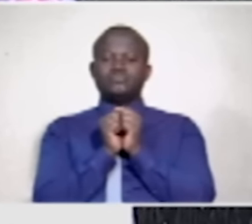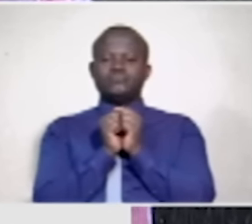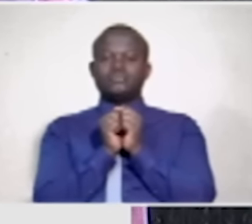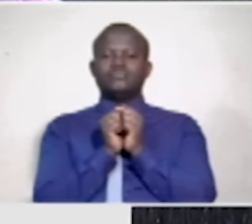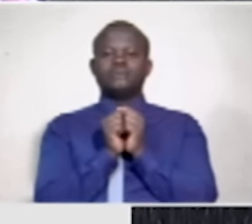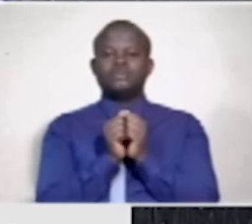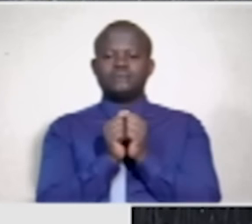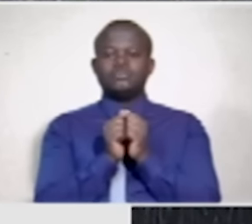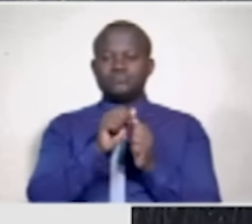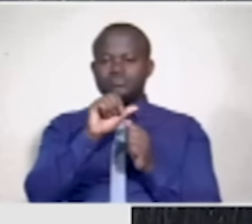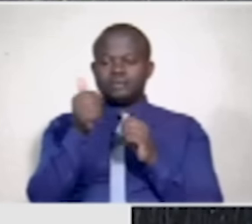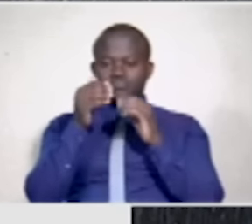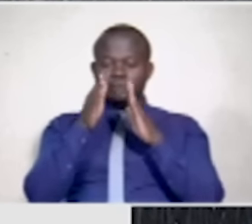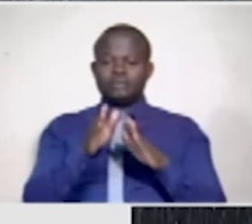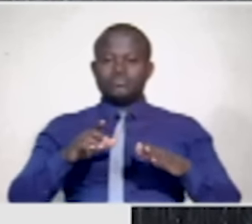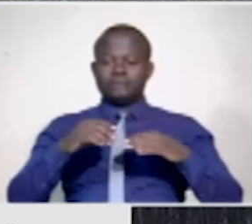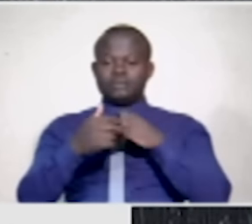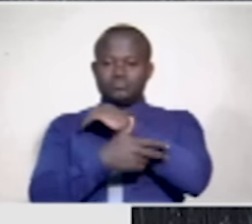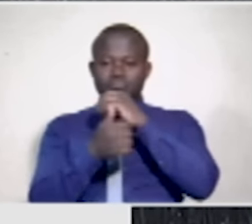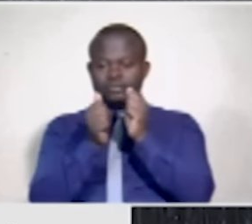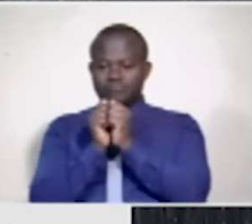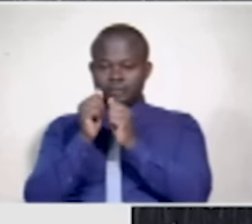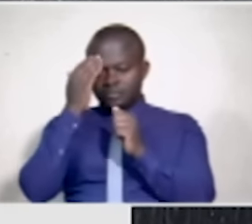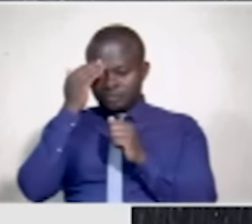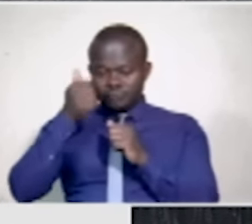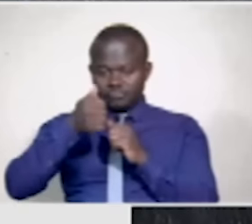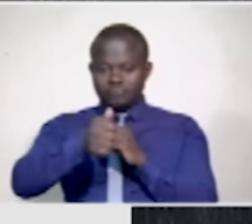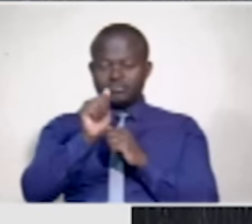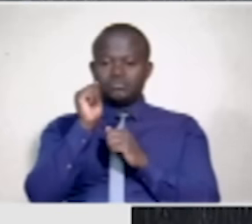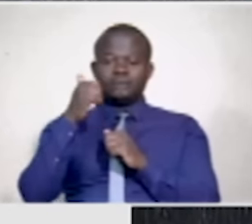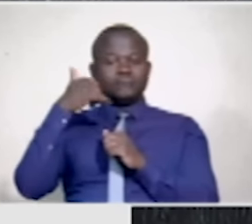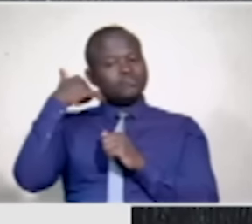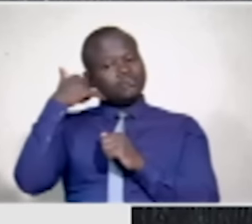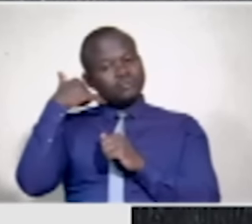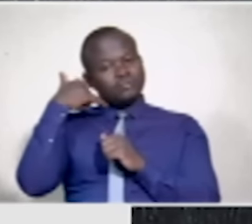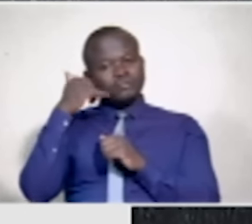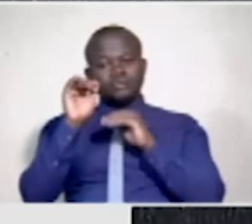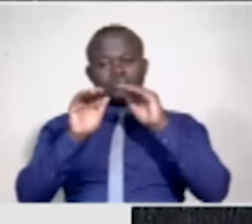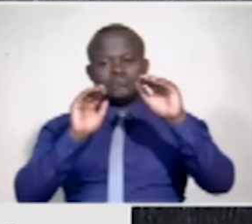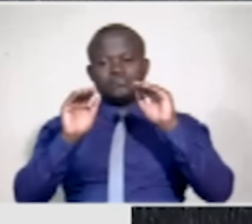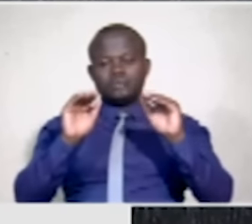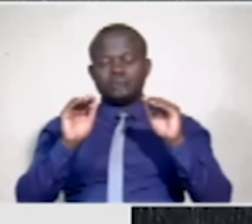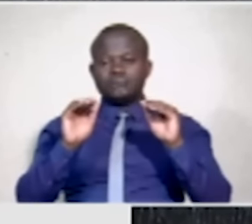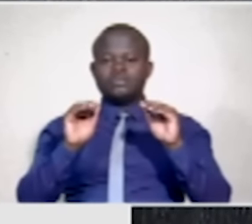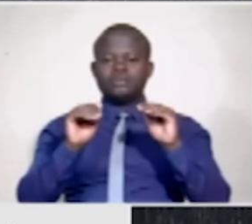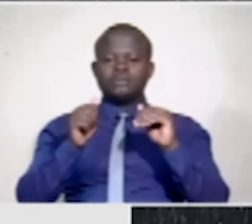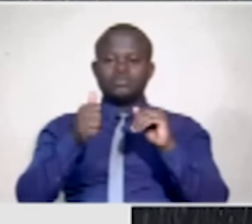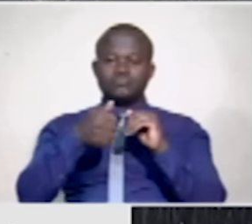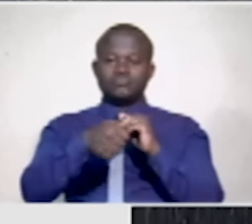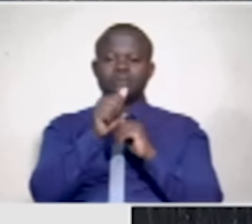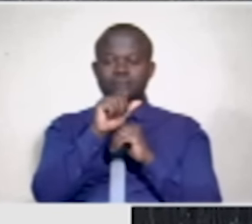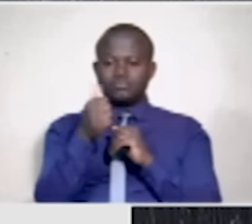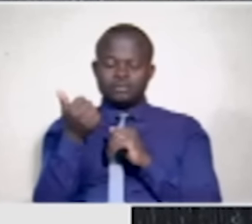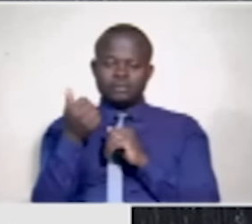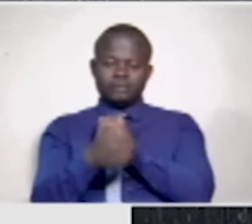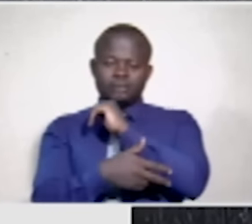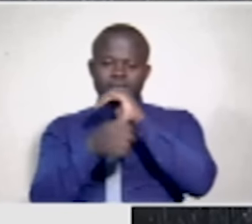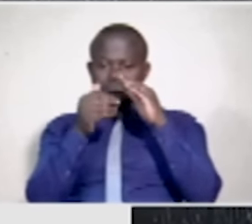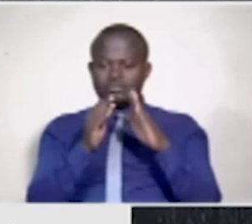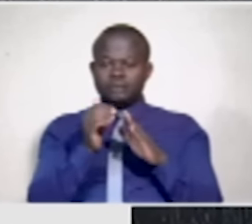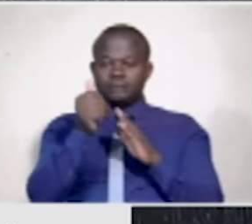ni mugenzi wanjye twibanaga, kubera ko bamuhamagaraga bamubaza, kubera uwo munguwo mugenzi wanjye twibanaga